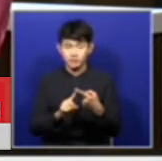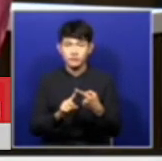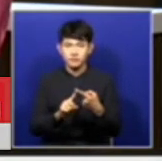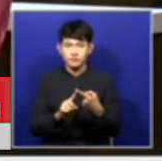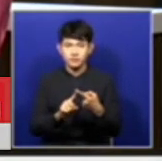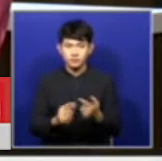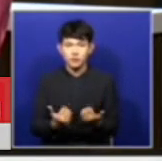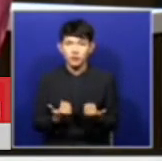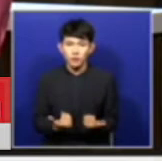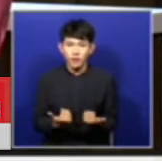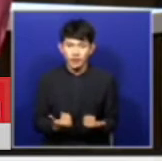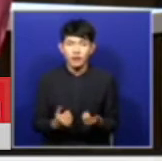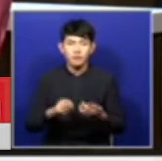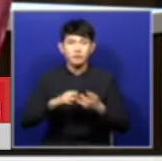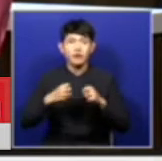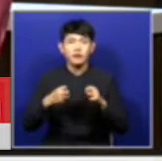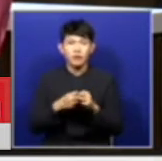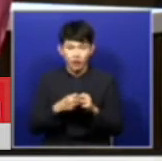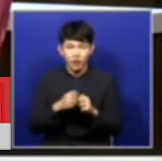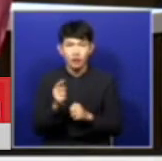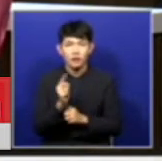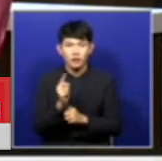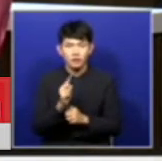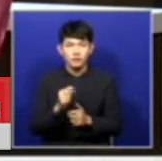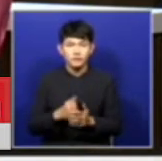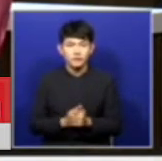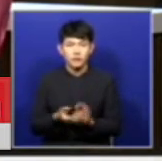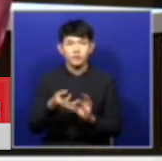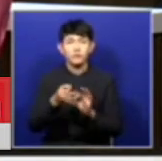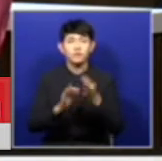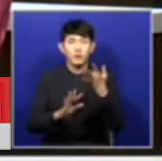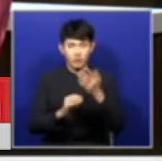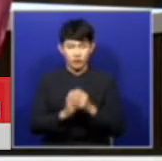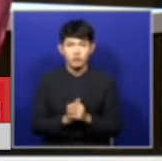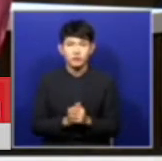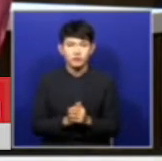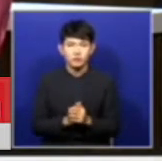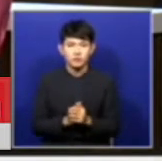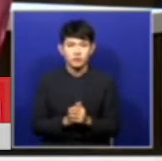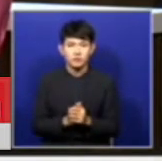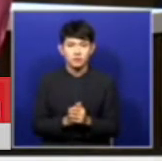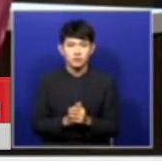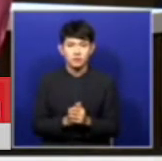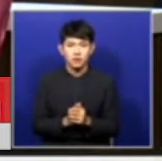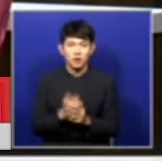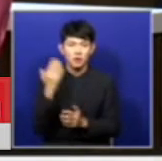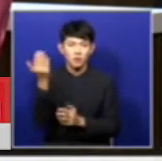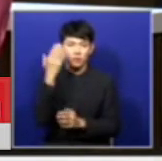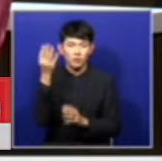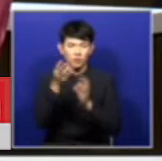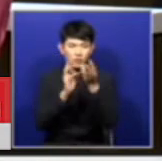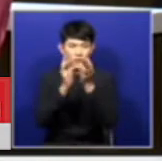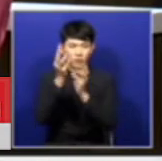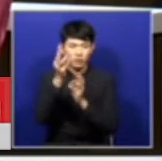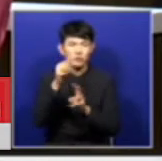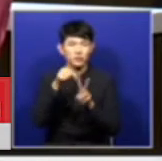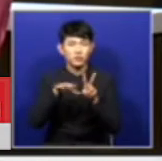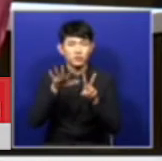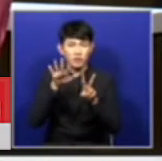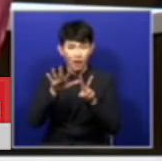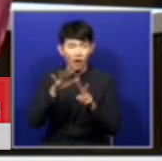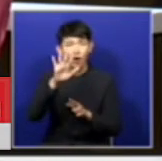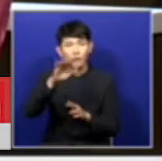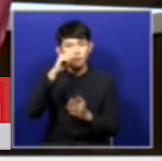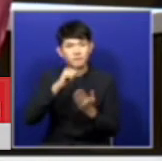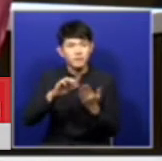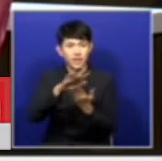วันนี้เนี่ยเราแก้ไขปัญหาเรื่องไฟป่าเนี่ยจากหมอกควันเนี่ยจากประเทศไทยจุ